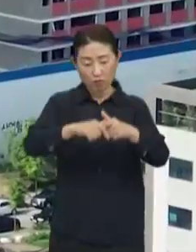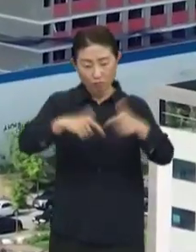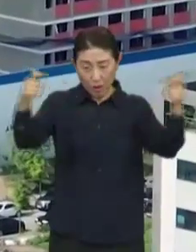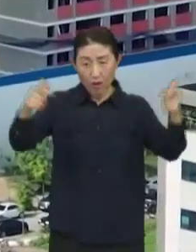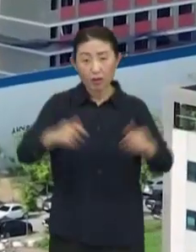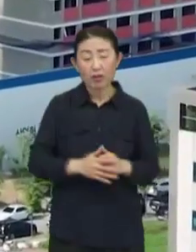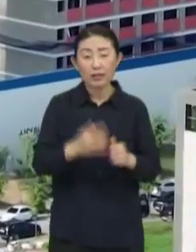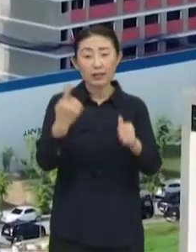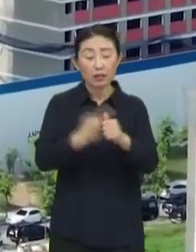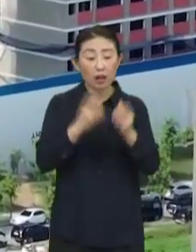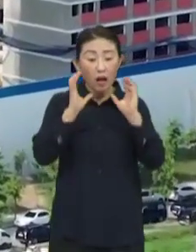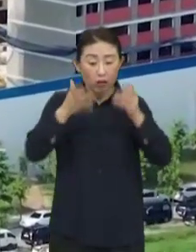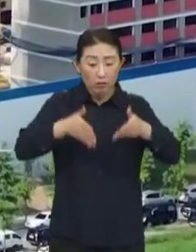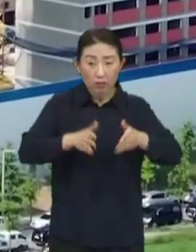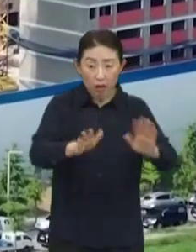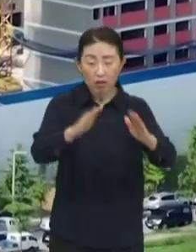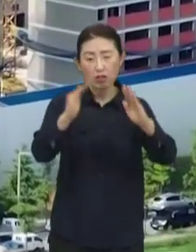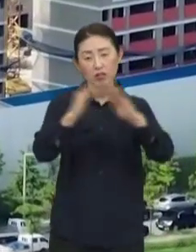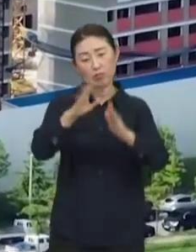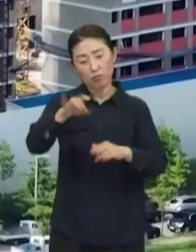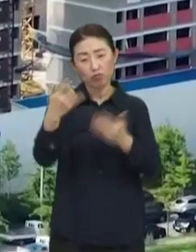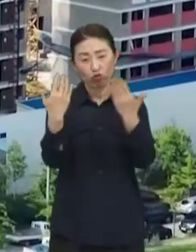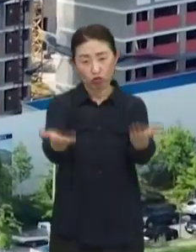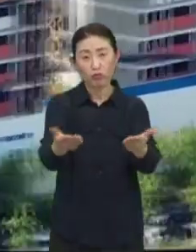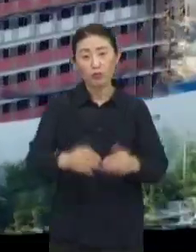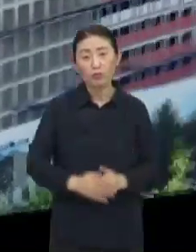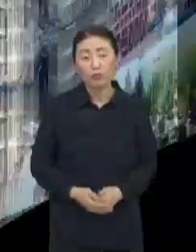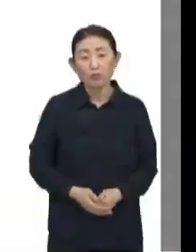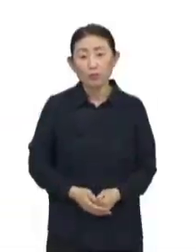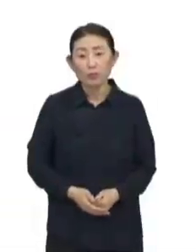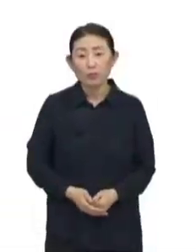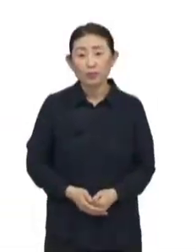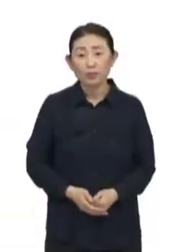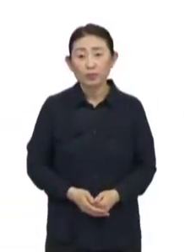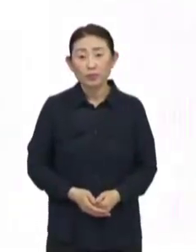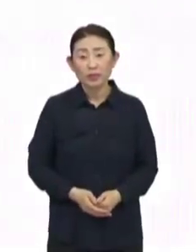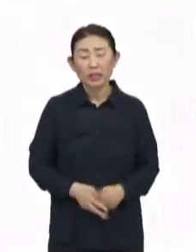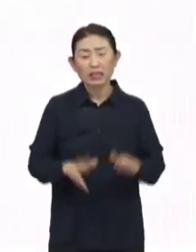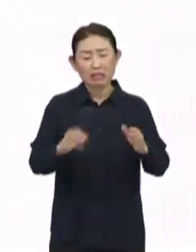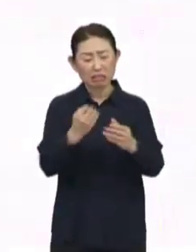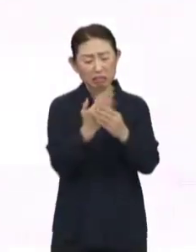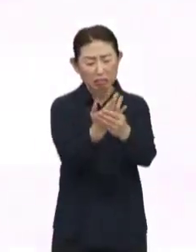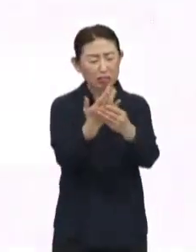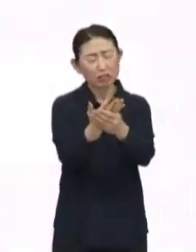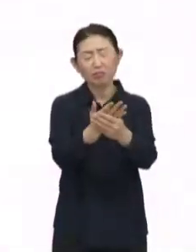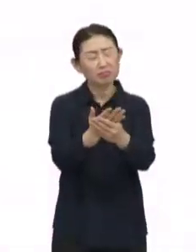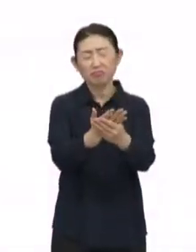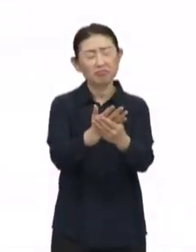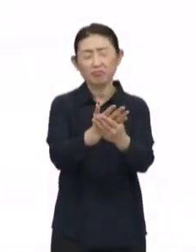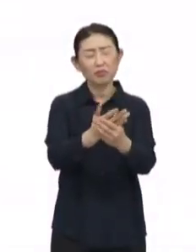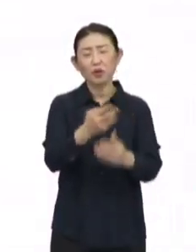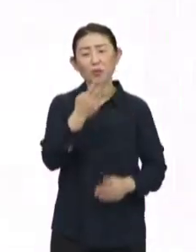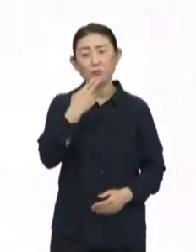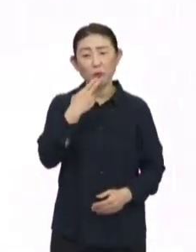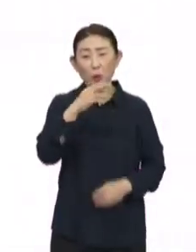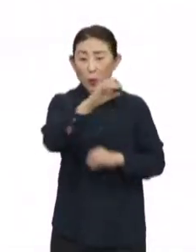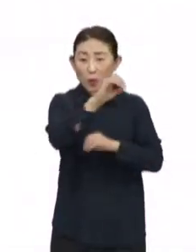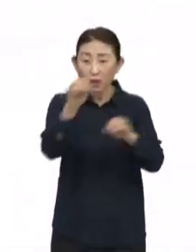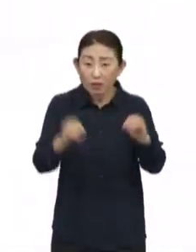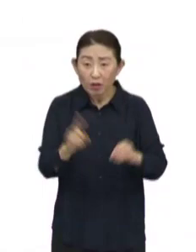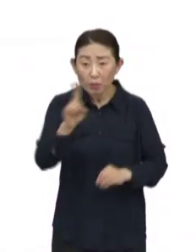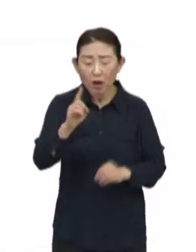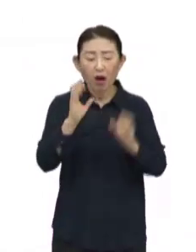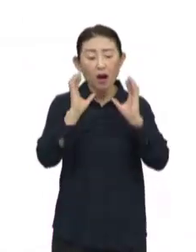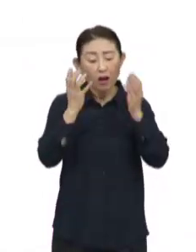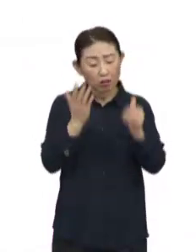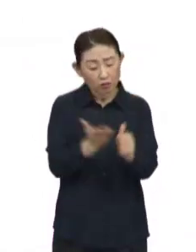확대해 아이 낳는 가정에 주택을 우선 공급합니다. 현금성 지원이 아닌 아이를 키우는